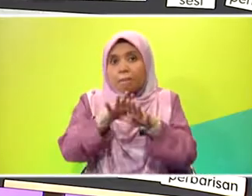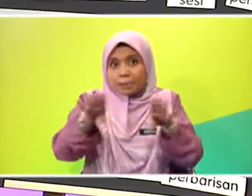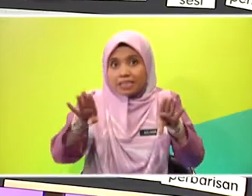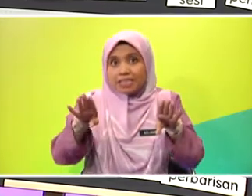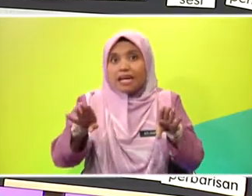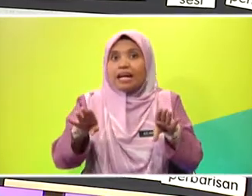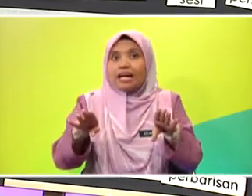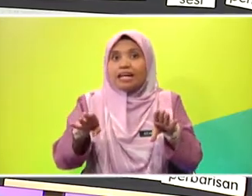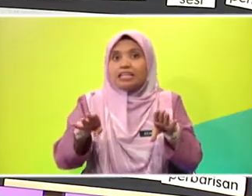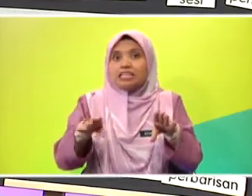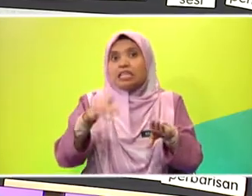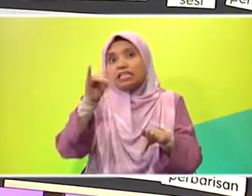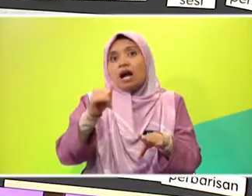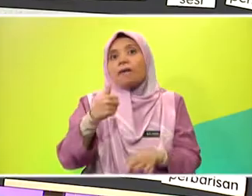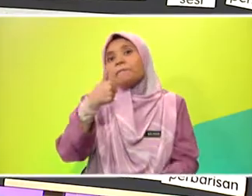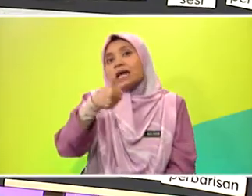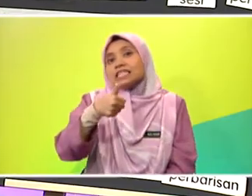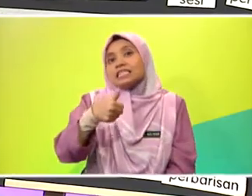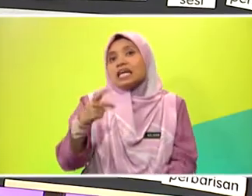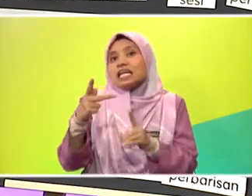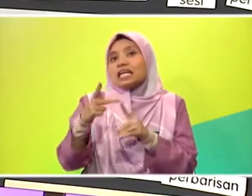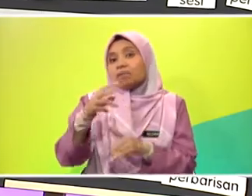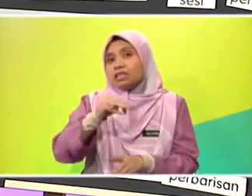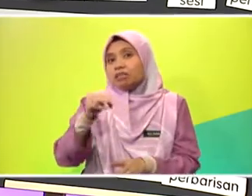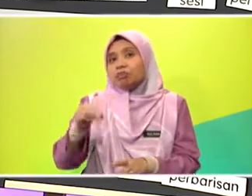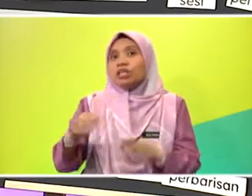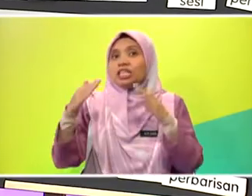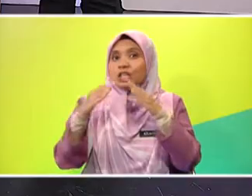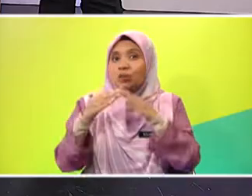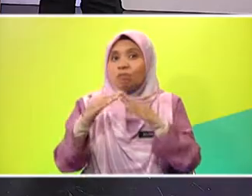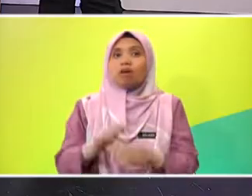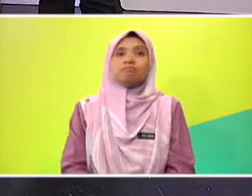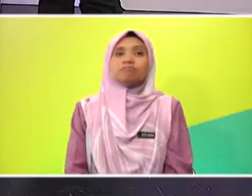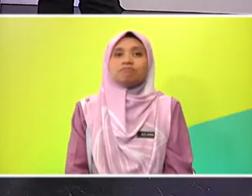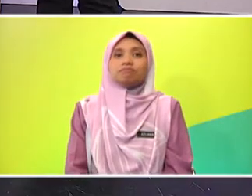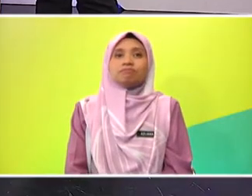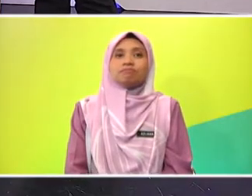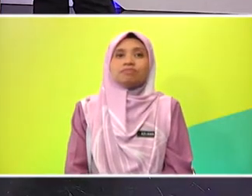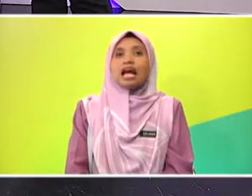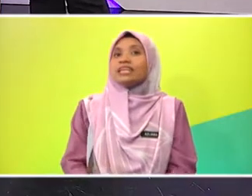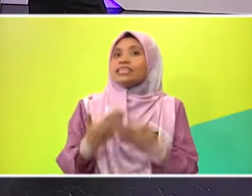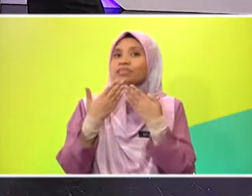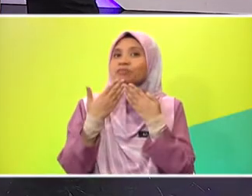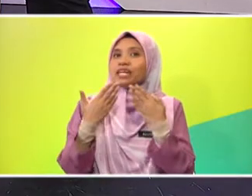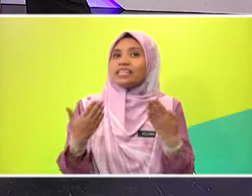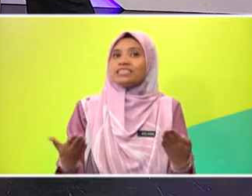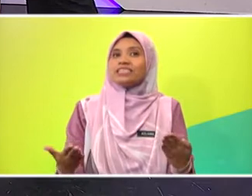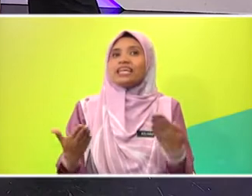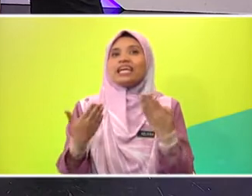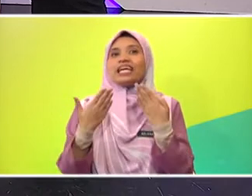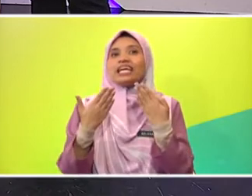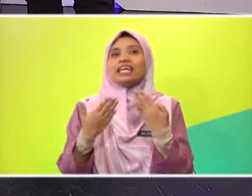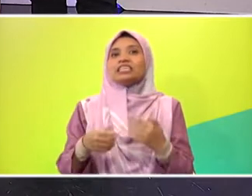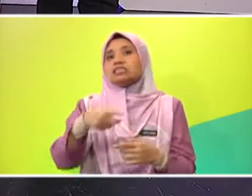aktiviti yang menyeronokkan ini kepada murid-murid di rumah baik sego Terima kasih kerennya bersama